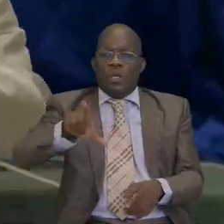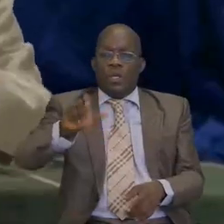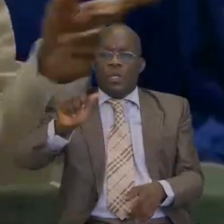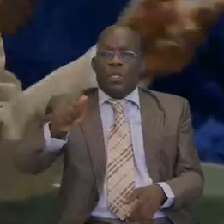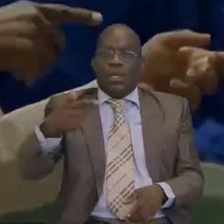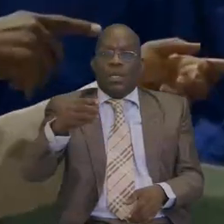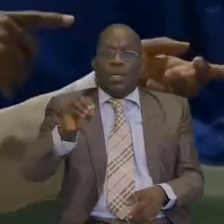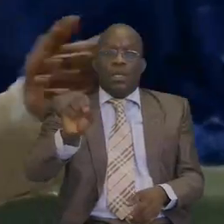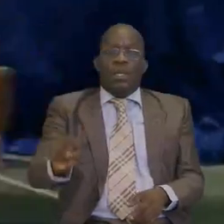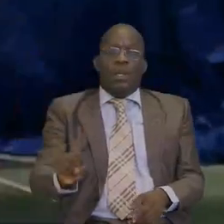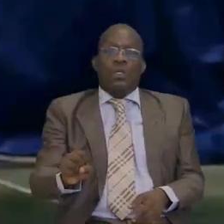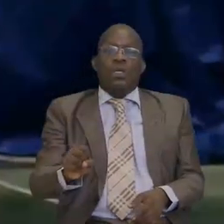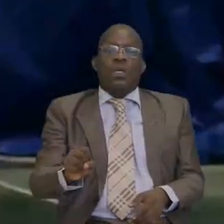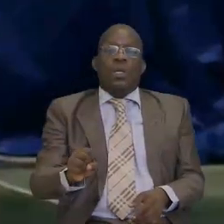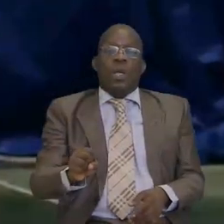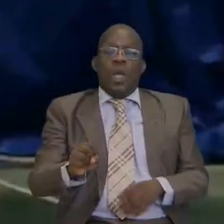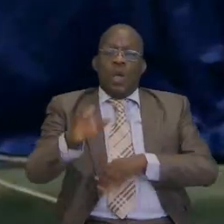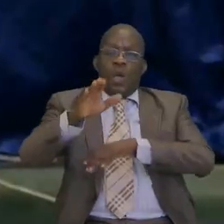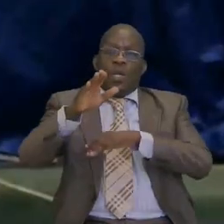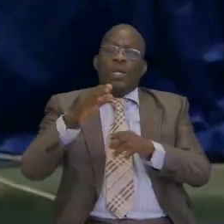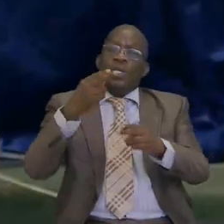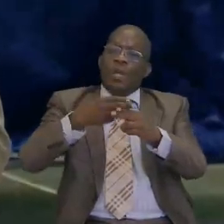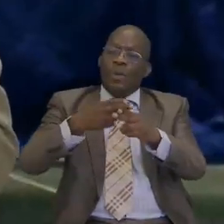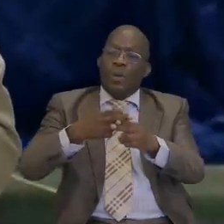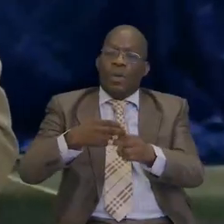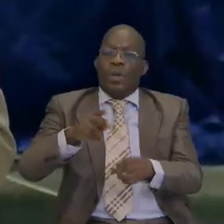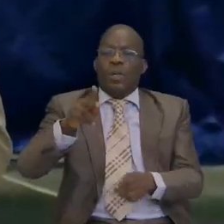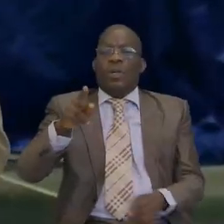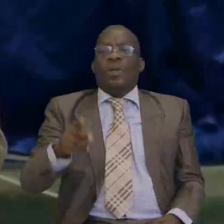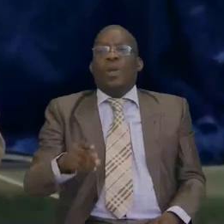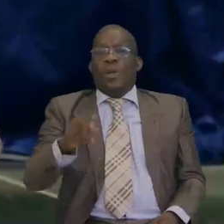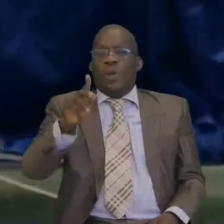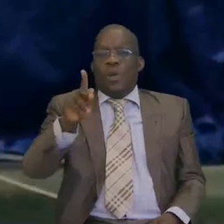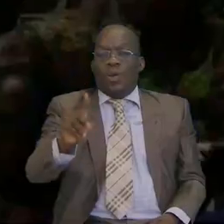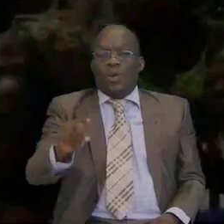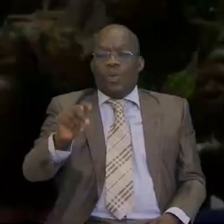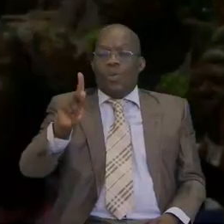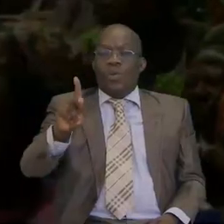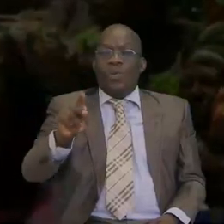savent que quelqu'un vient de Lagos appeler d'ouvrir.comoui.